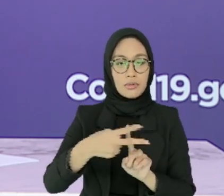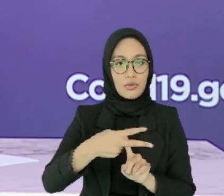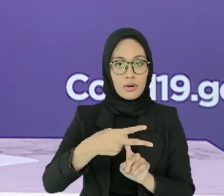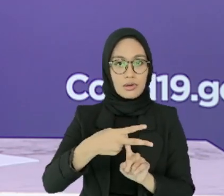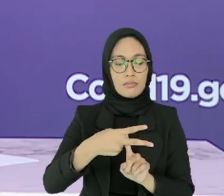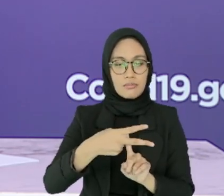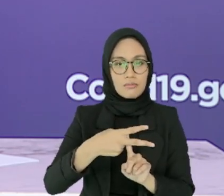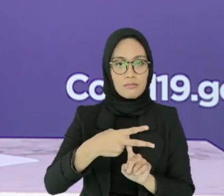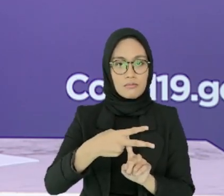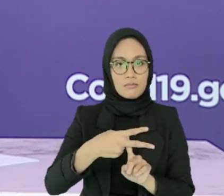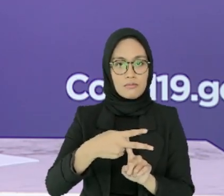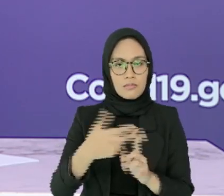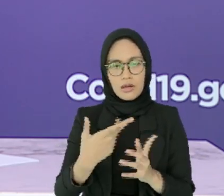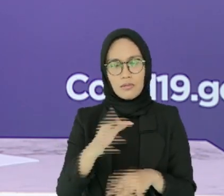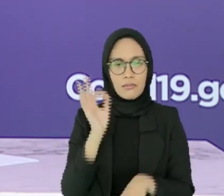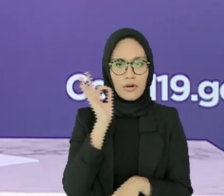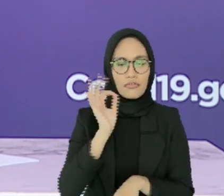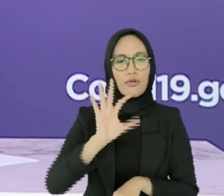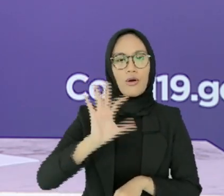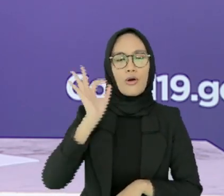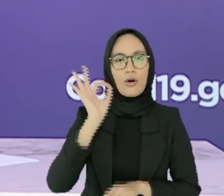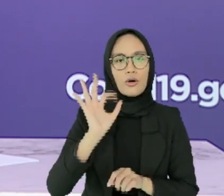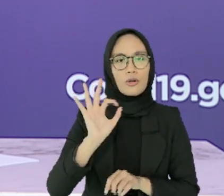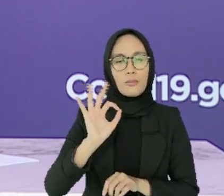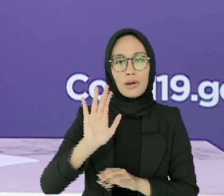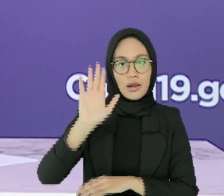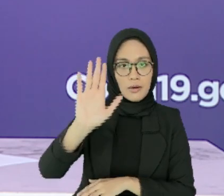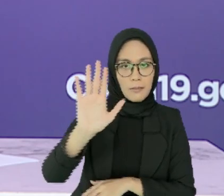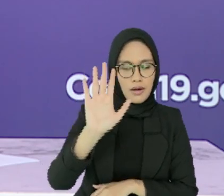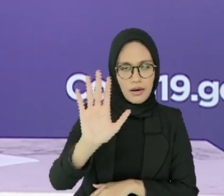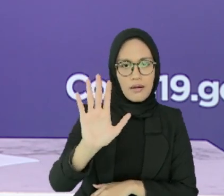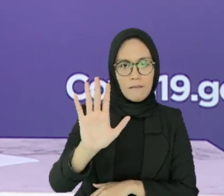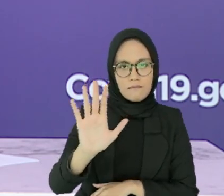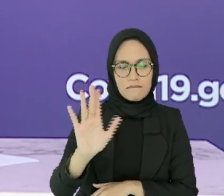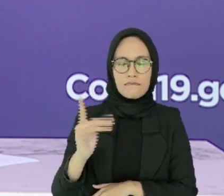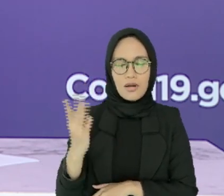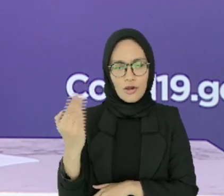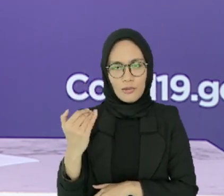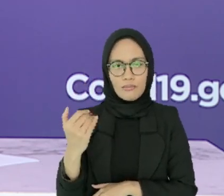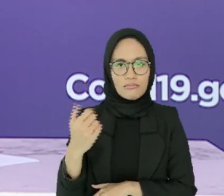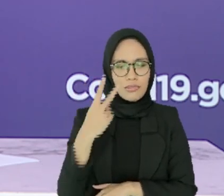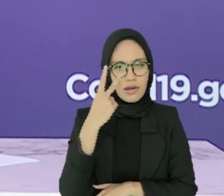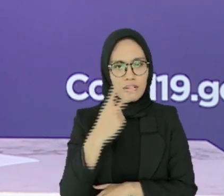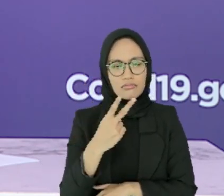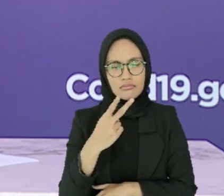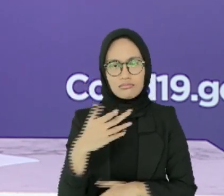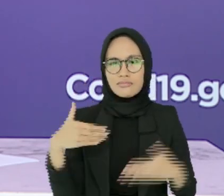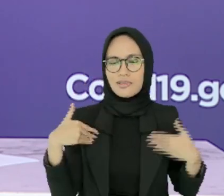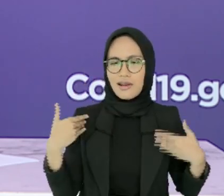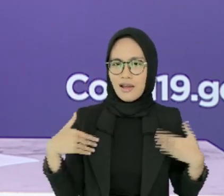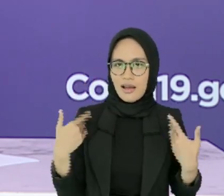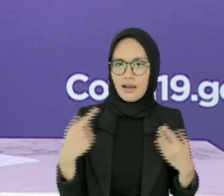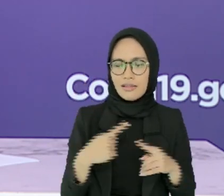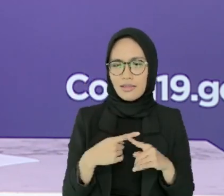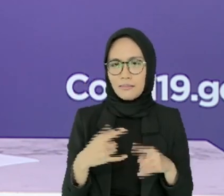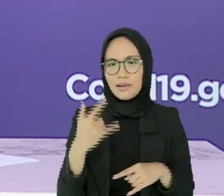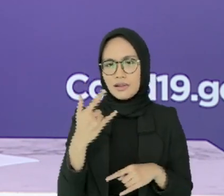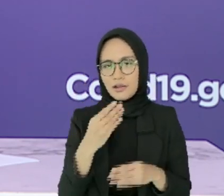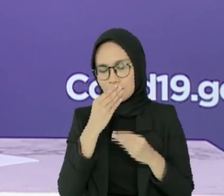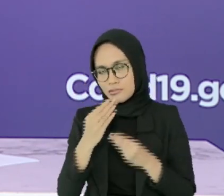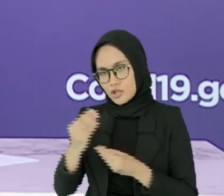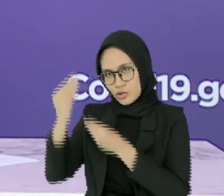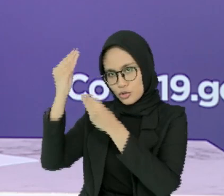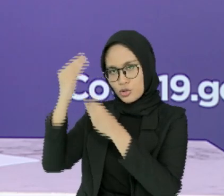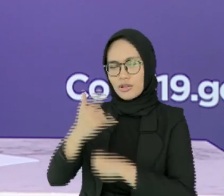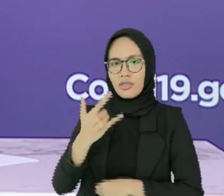12 Oktober mendatang dengan penuh syukur sukacita dan refleksi diri tidak lupa saya